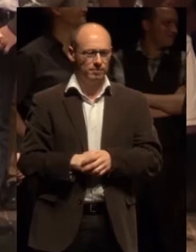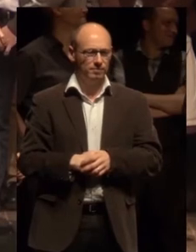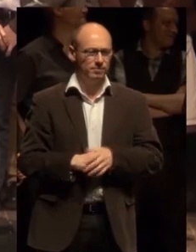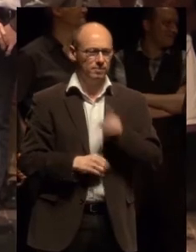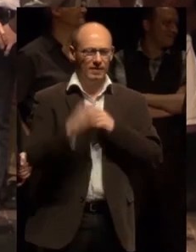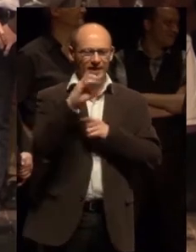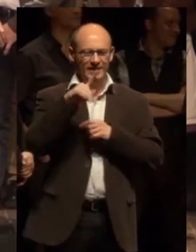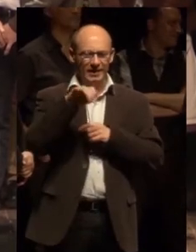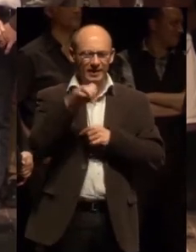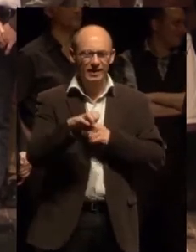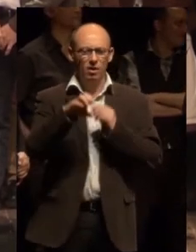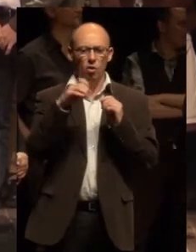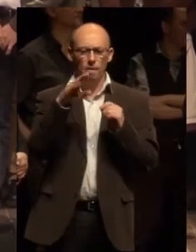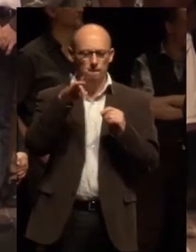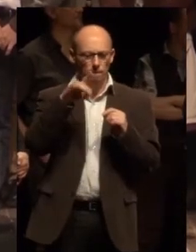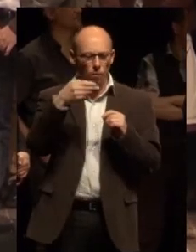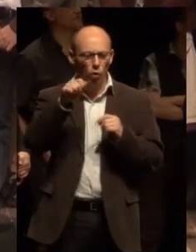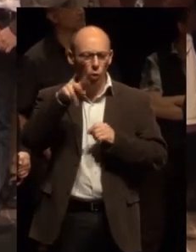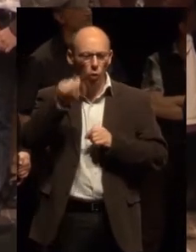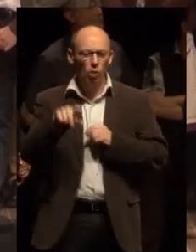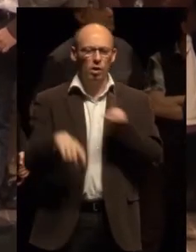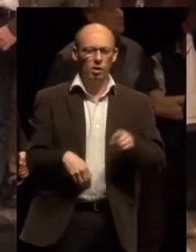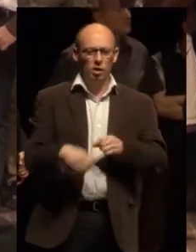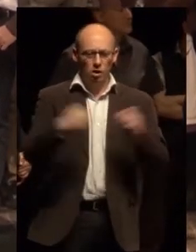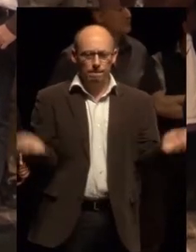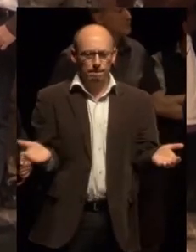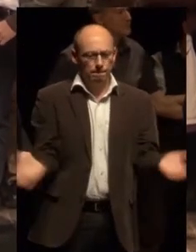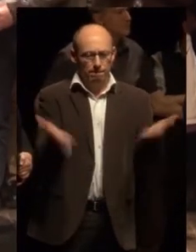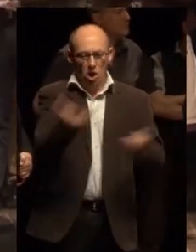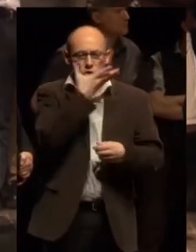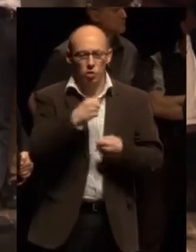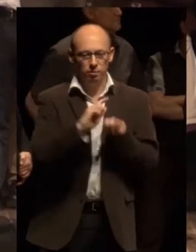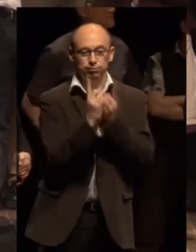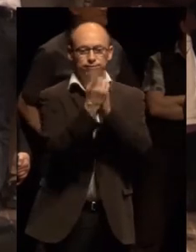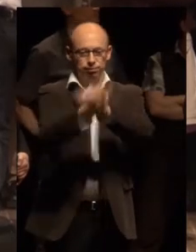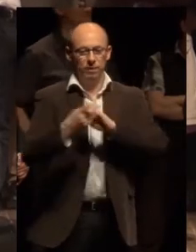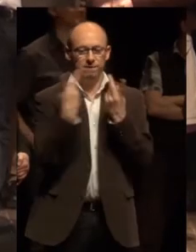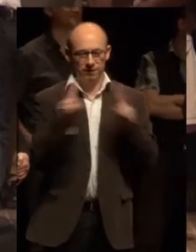Lucille Lheureux, adjointe à l'embellissement de la ville.